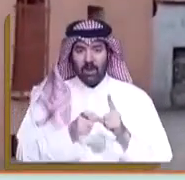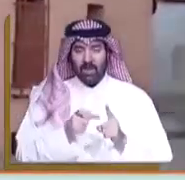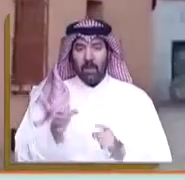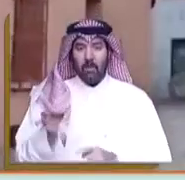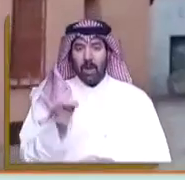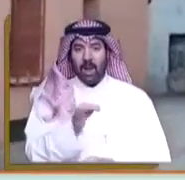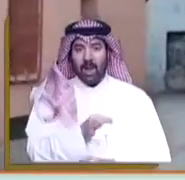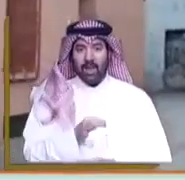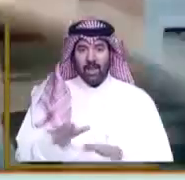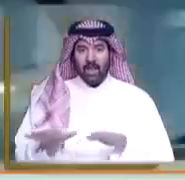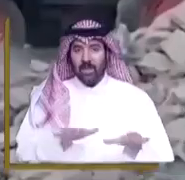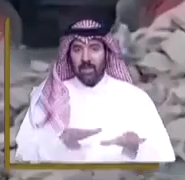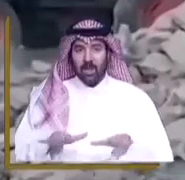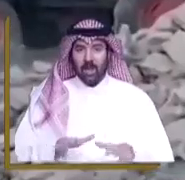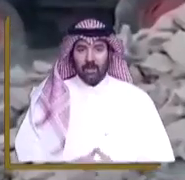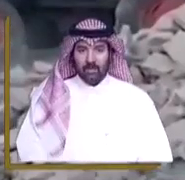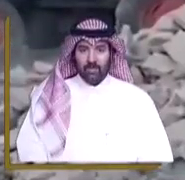المناطق المتضررة.